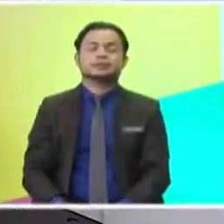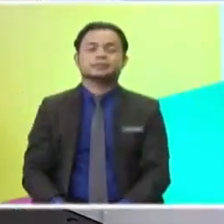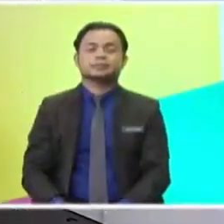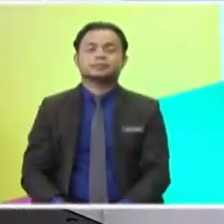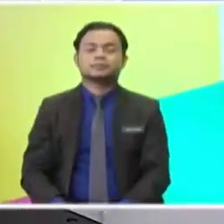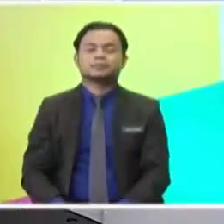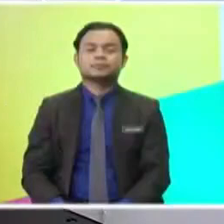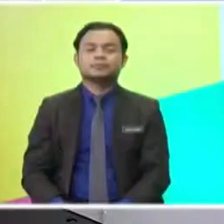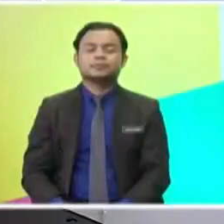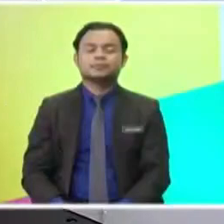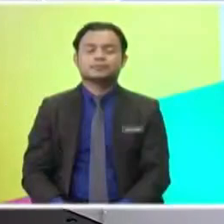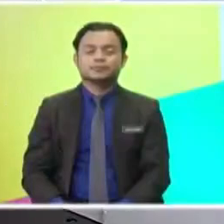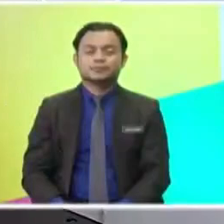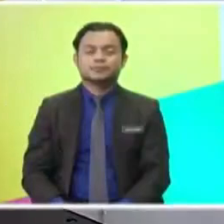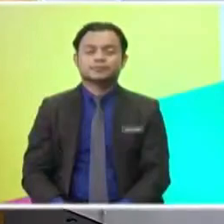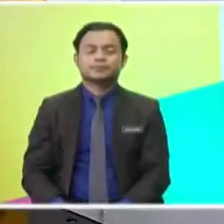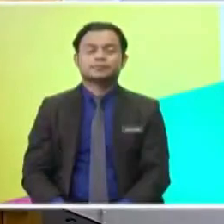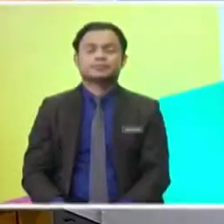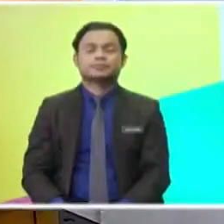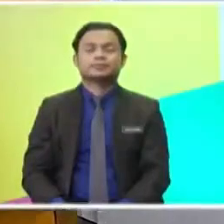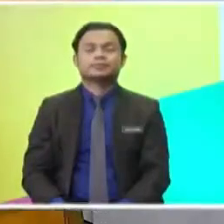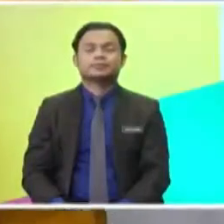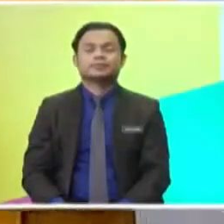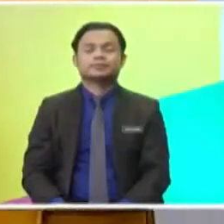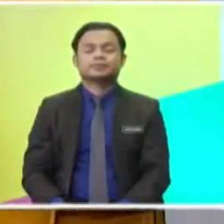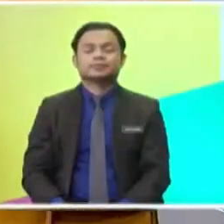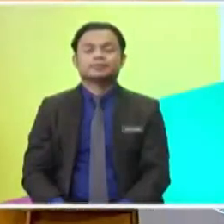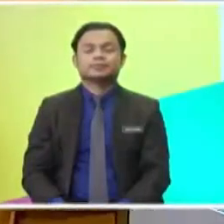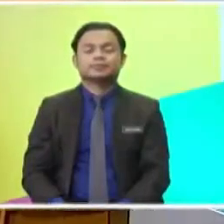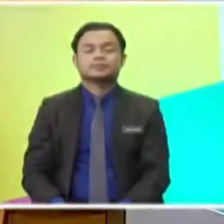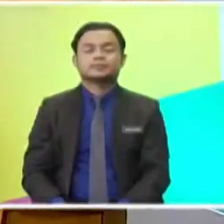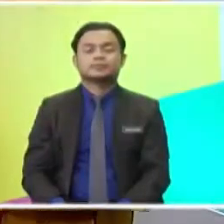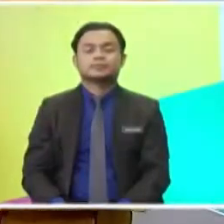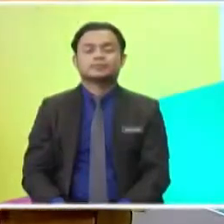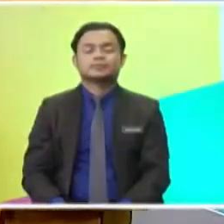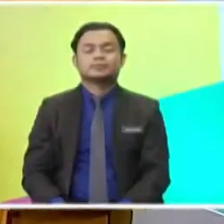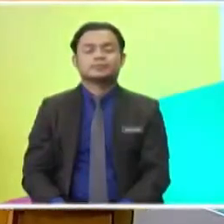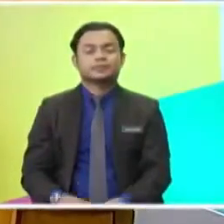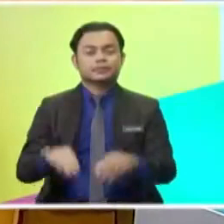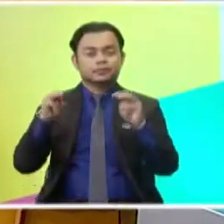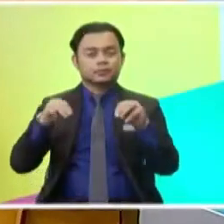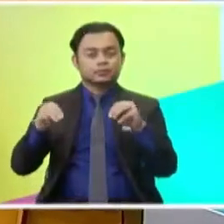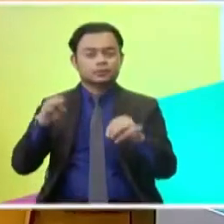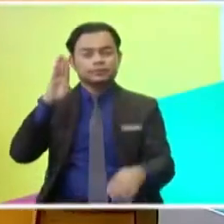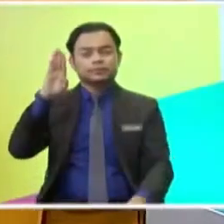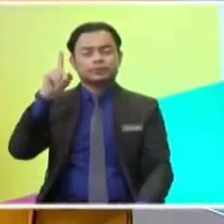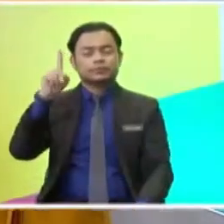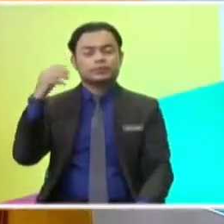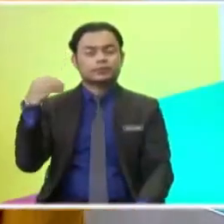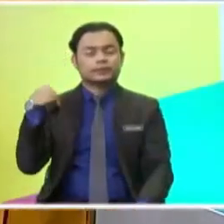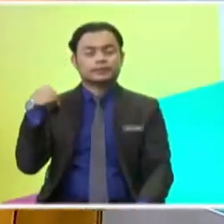Perlis. Okey. Betul. Okey, Perlis letak atas ya. Kalau murid-murid yang B1 ada peta timbul